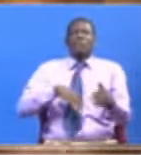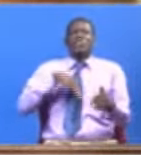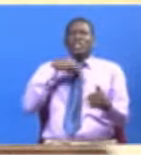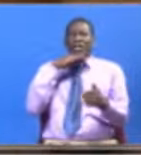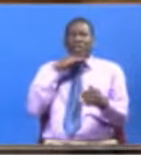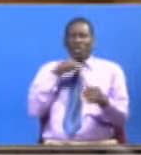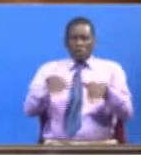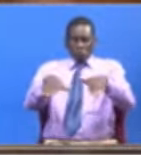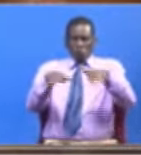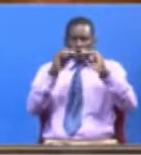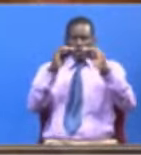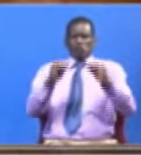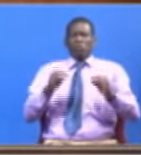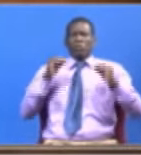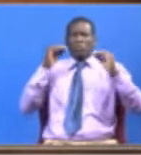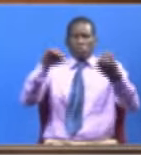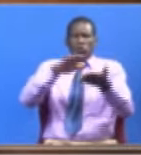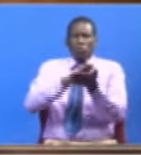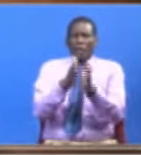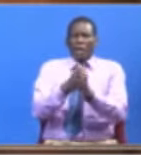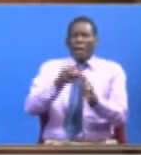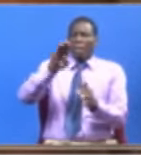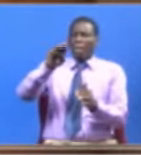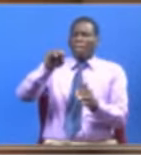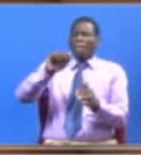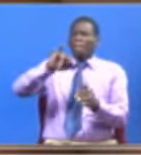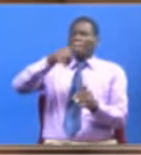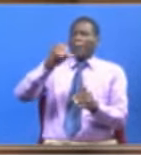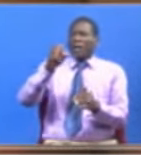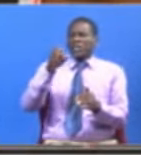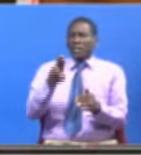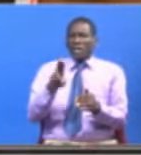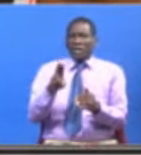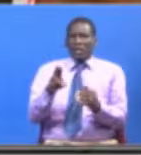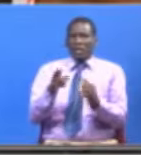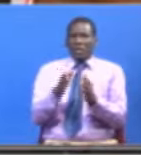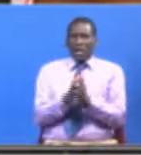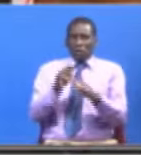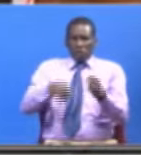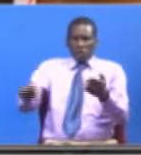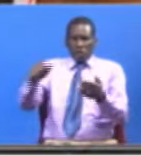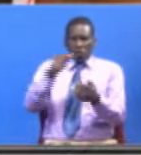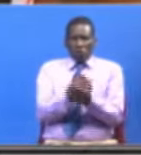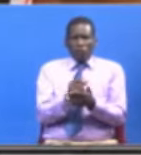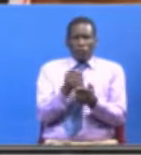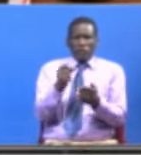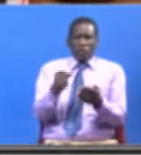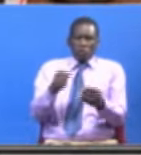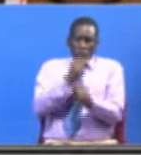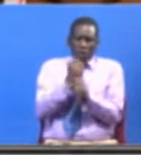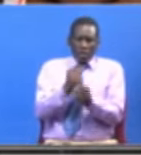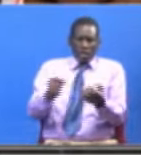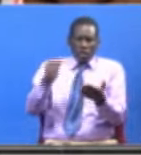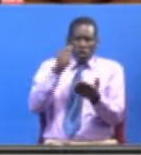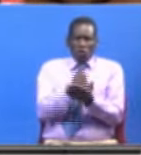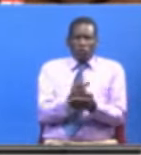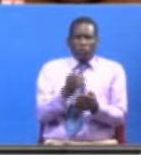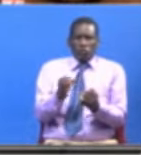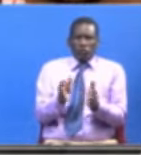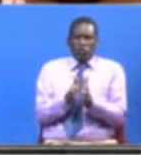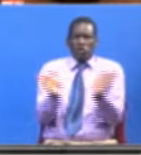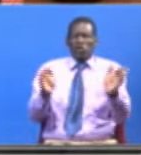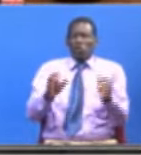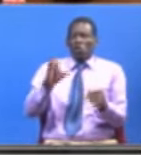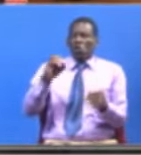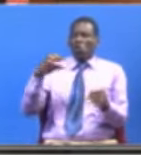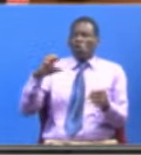anasubiri kupandishwa cheo kuwa meja. Yamkini alikuwa katika ofisi ya jenerali Francis Ogola kama msaidizi wake kwa muda wa